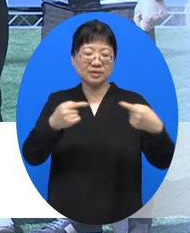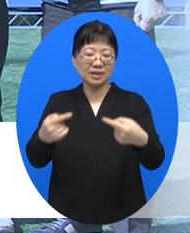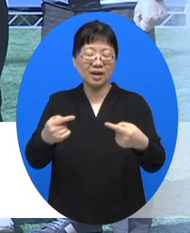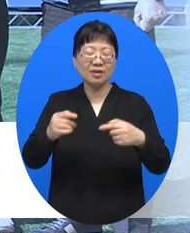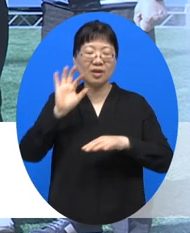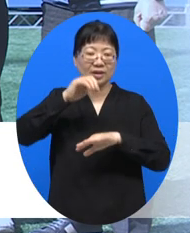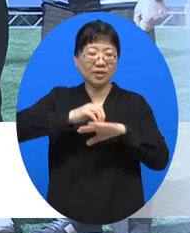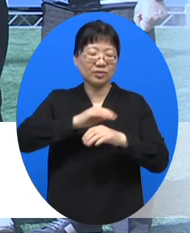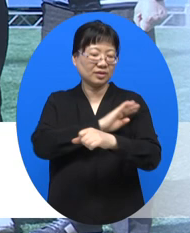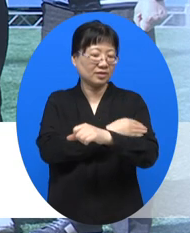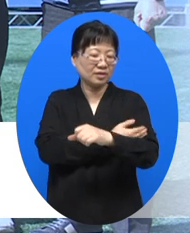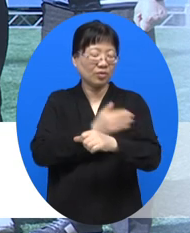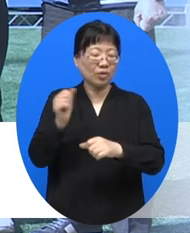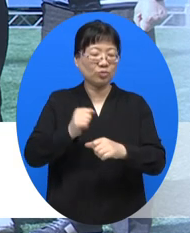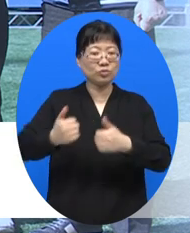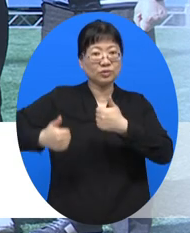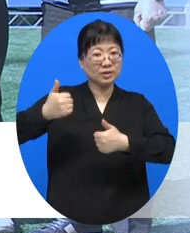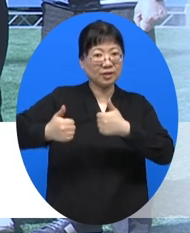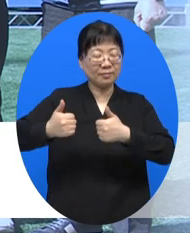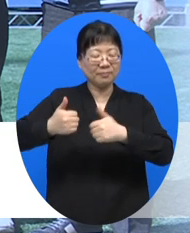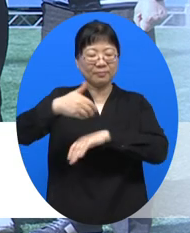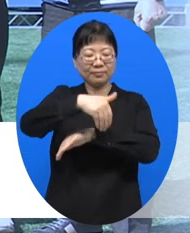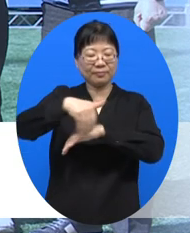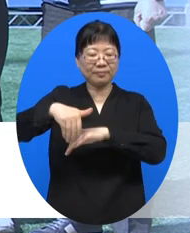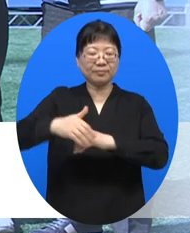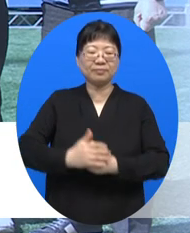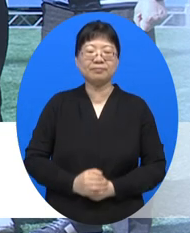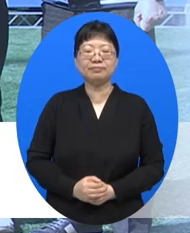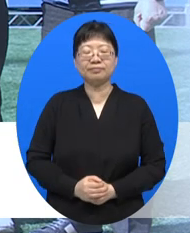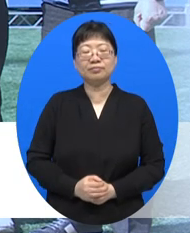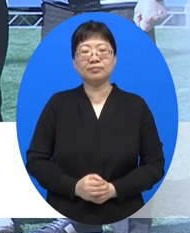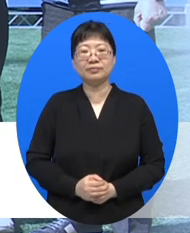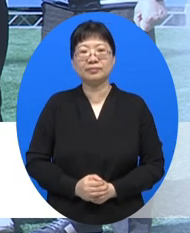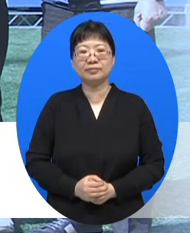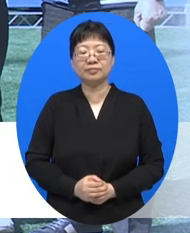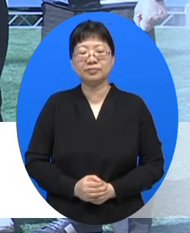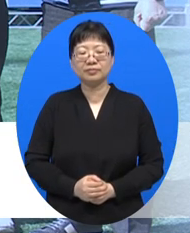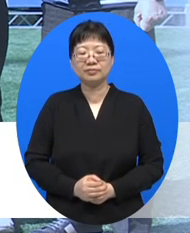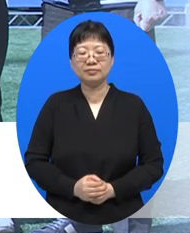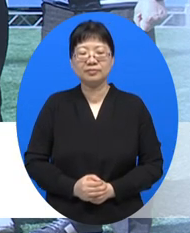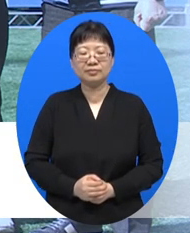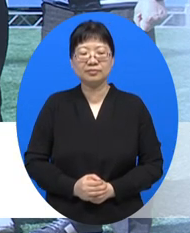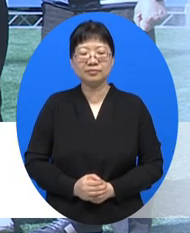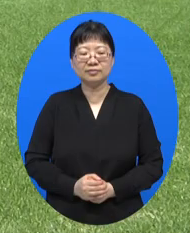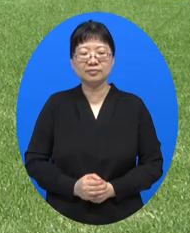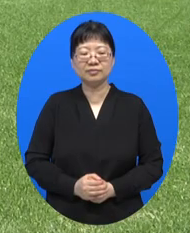7개 팀이 참여해 그동안 갈고 닦은 실력을 겨룹니다. 최창순 기자가 현장 담아왔습니다.